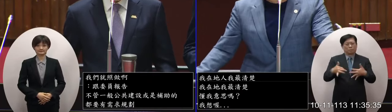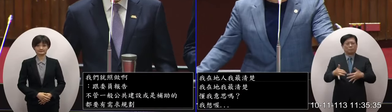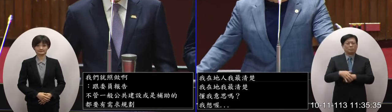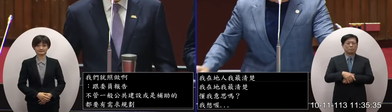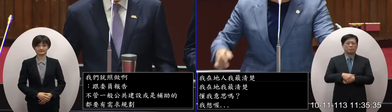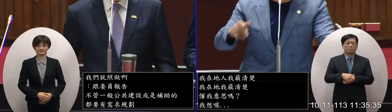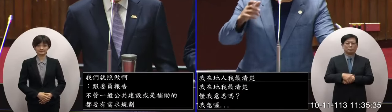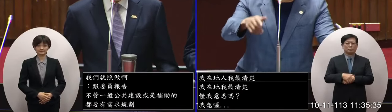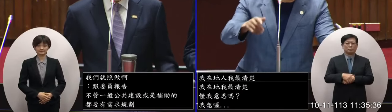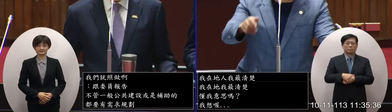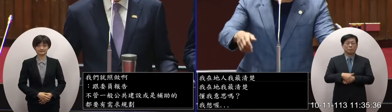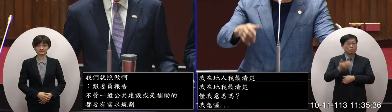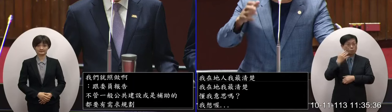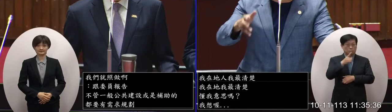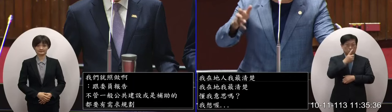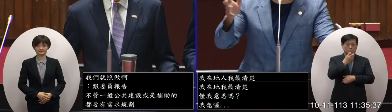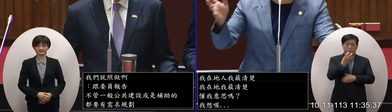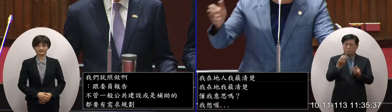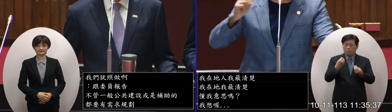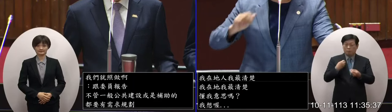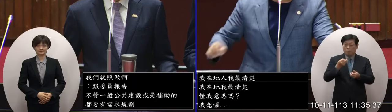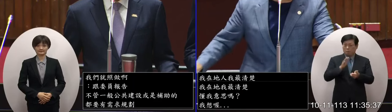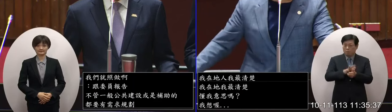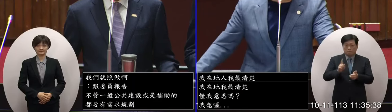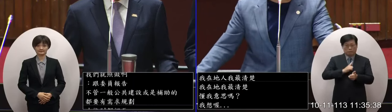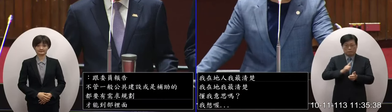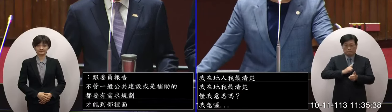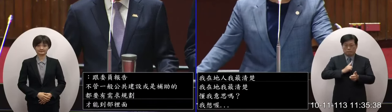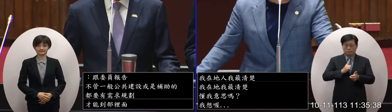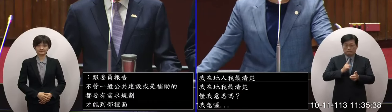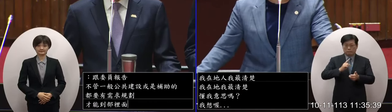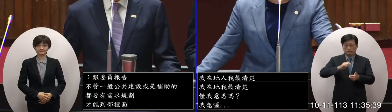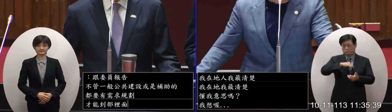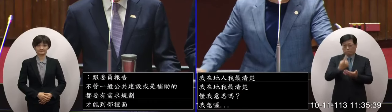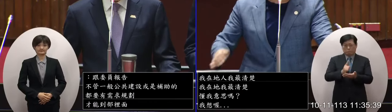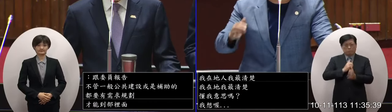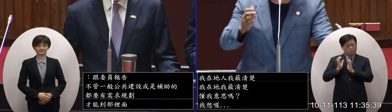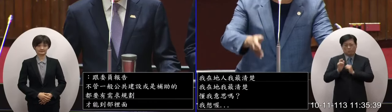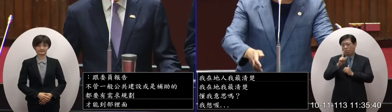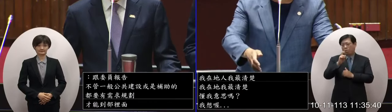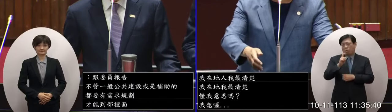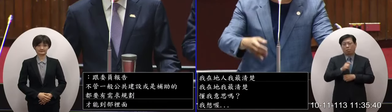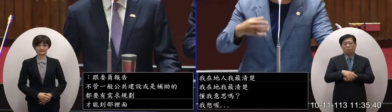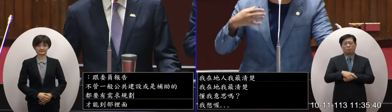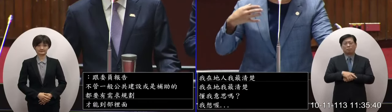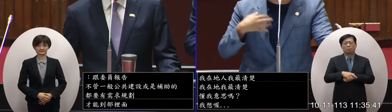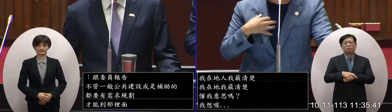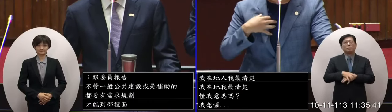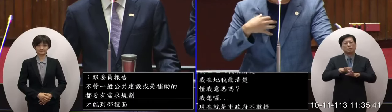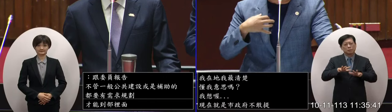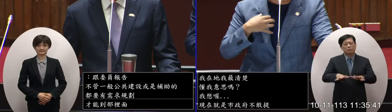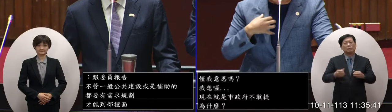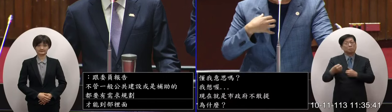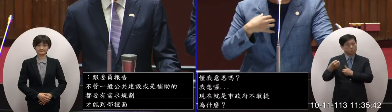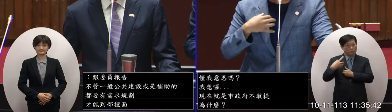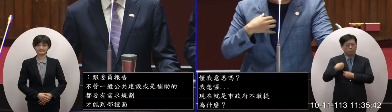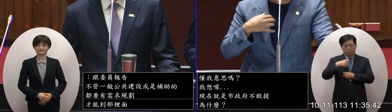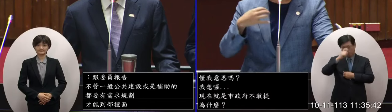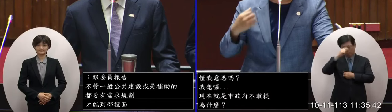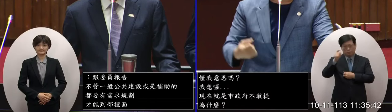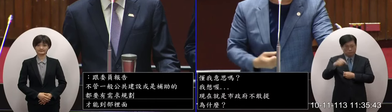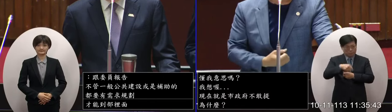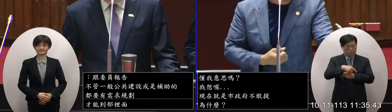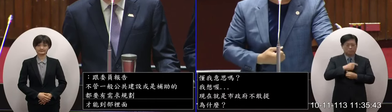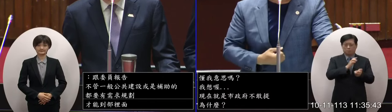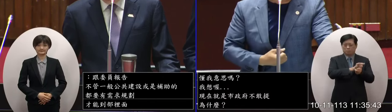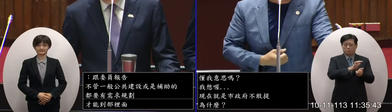啦。我想没有中央的协助，确实他一己之力是没有办法完成的啦。啊，所以说在这边他也告诉我们，希望我们在中